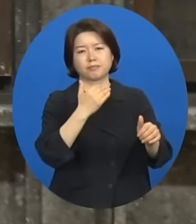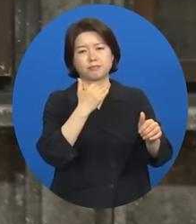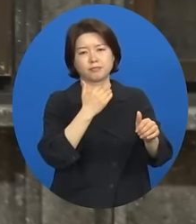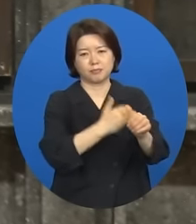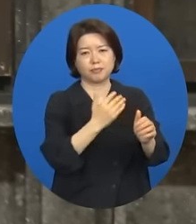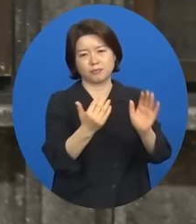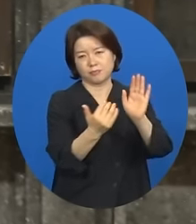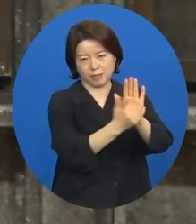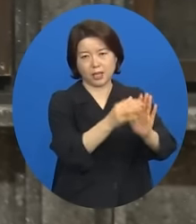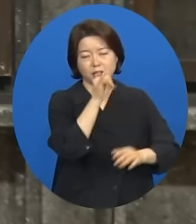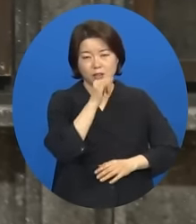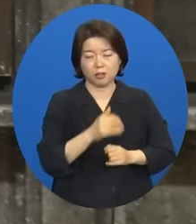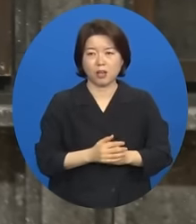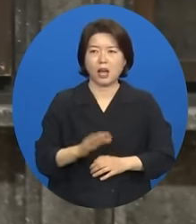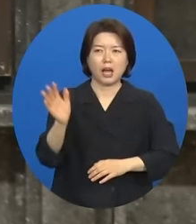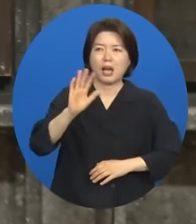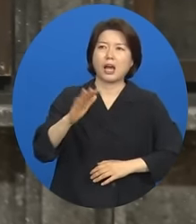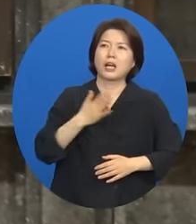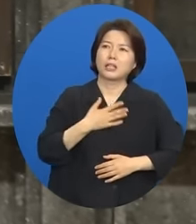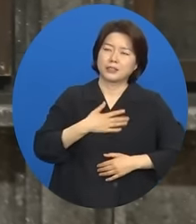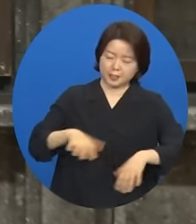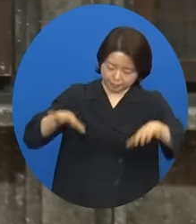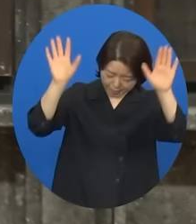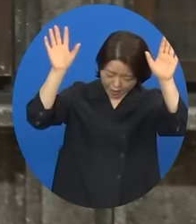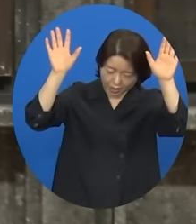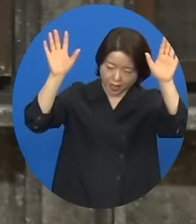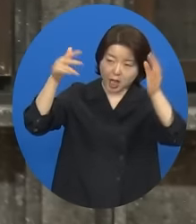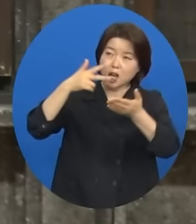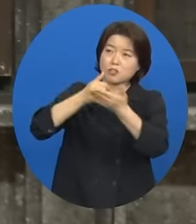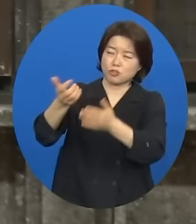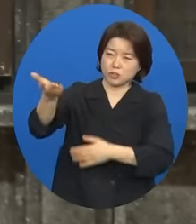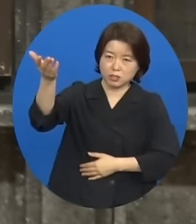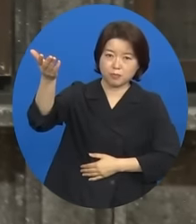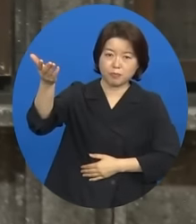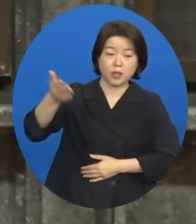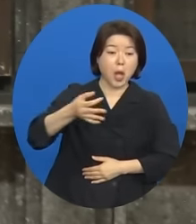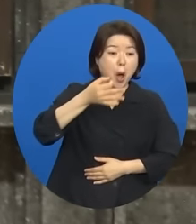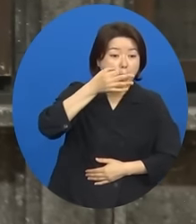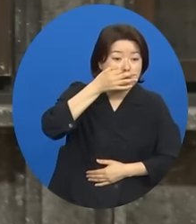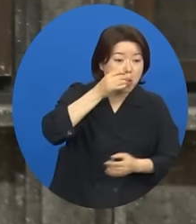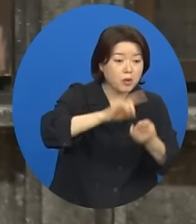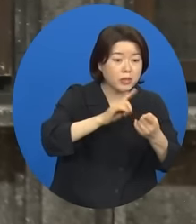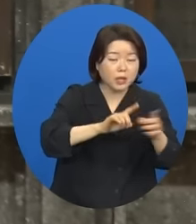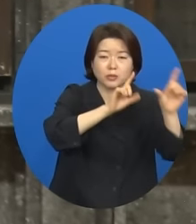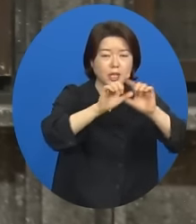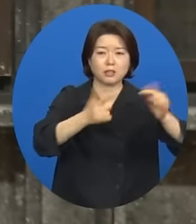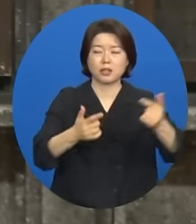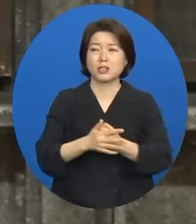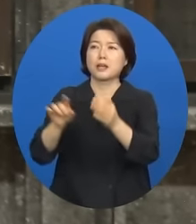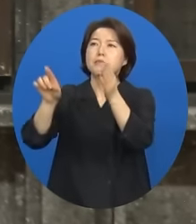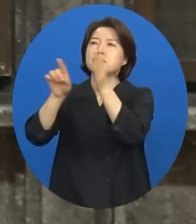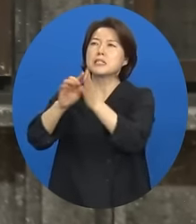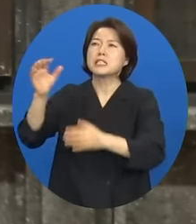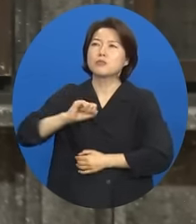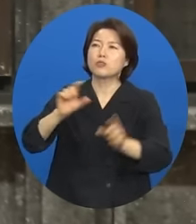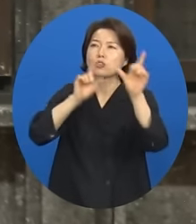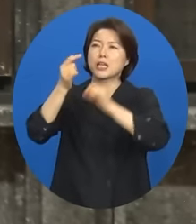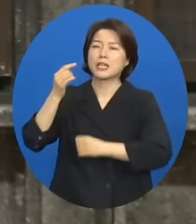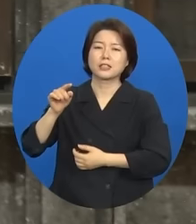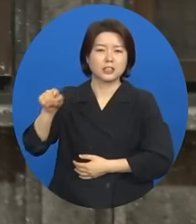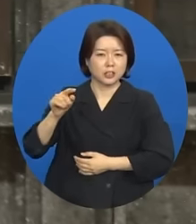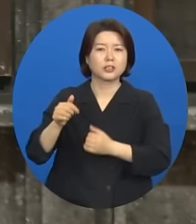항복합니다. 항복합니다. 주님이시군요. 이제 보는 것에 의해 살지 않겠습니다. 믿음으로 보는 삶 그렇게